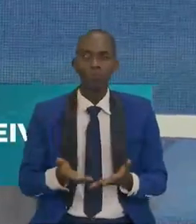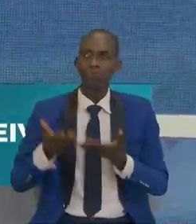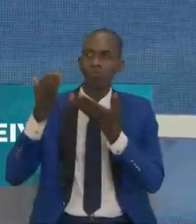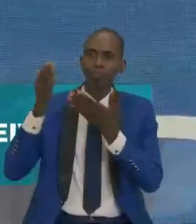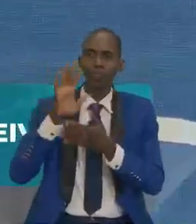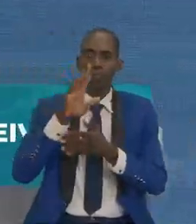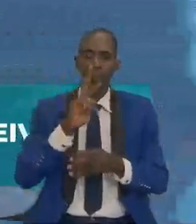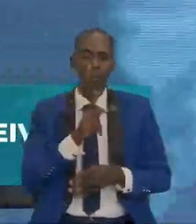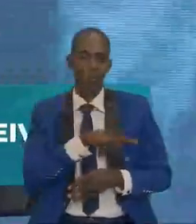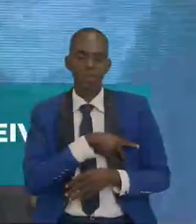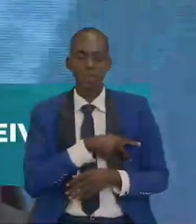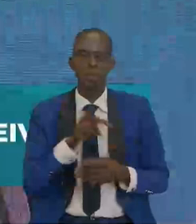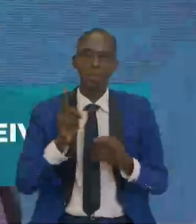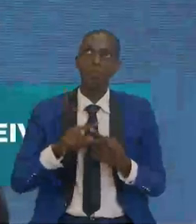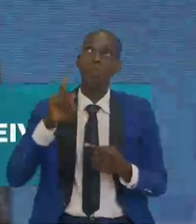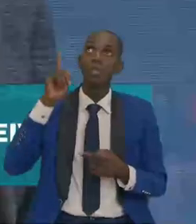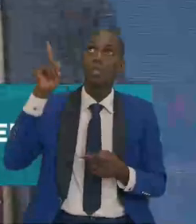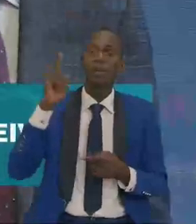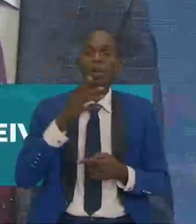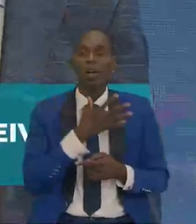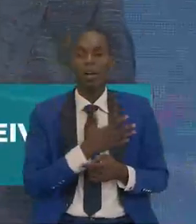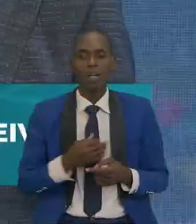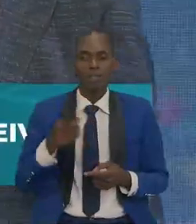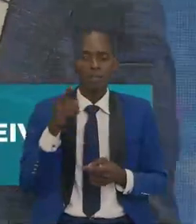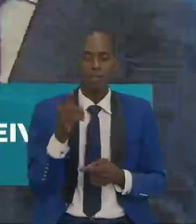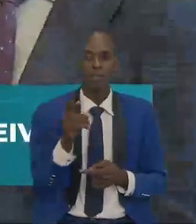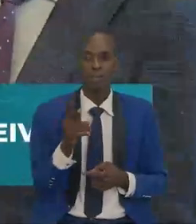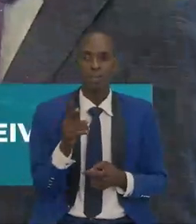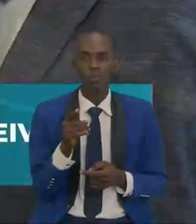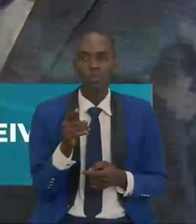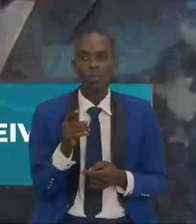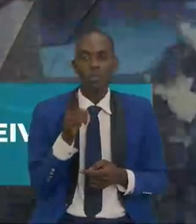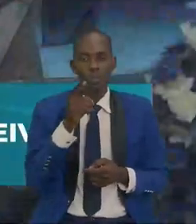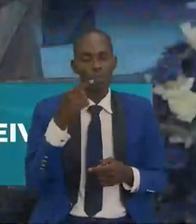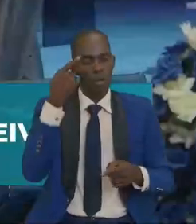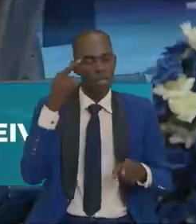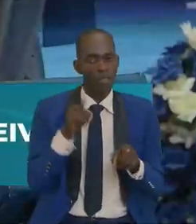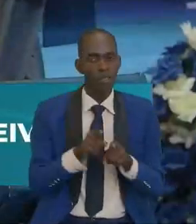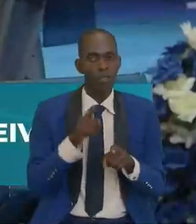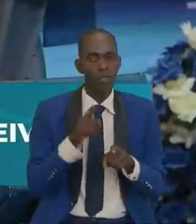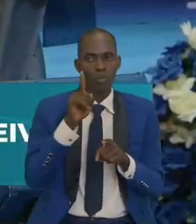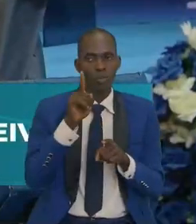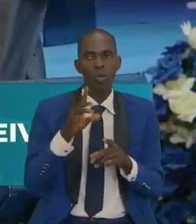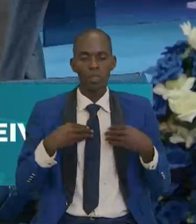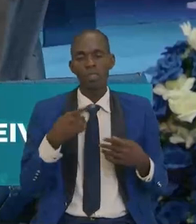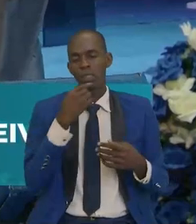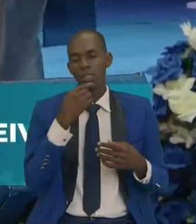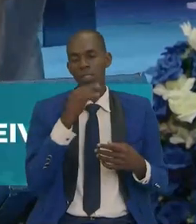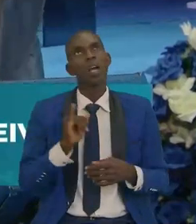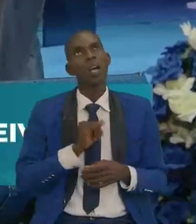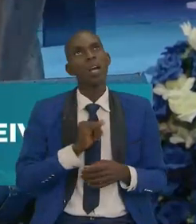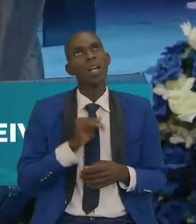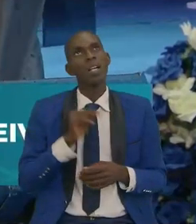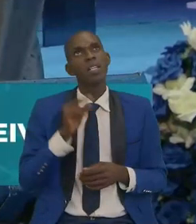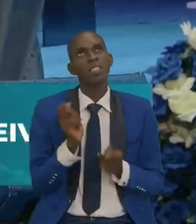lorsque tu lui présentes ta personnalité, et tu acceptes, et tu admets, et que j'ai besoin